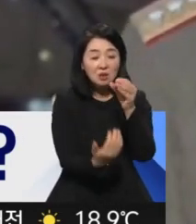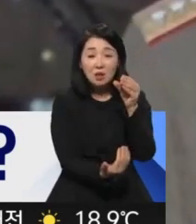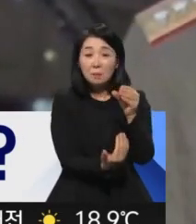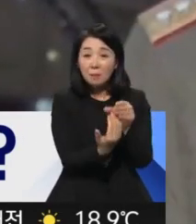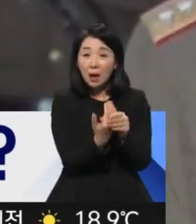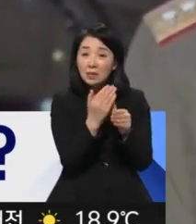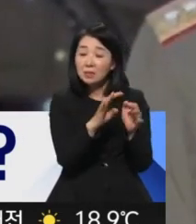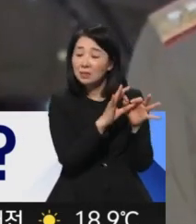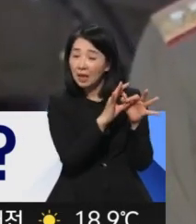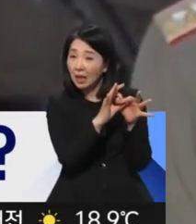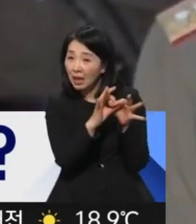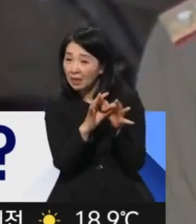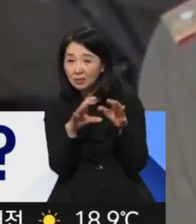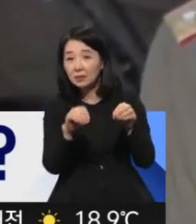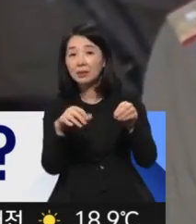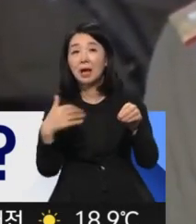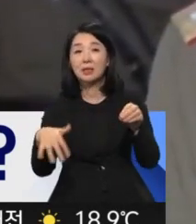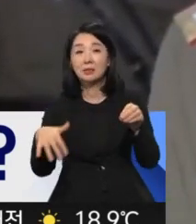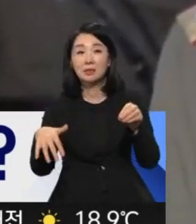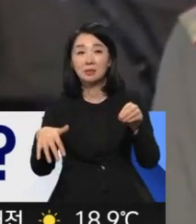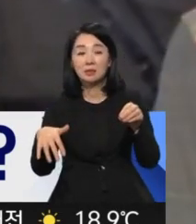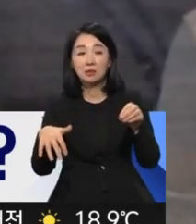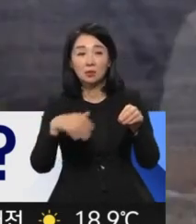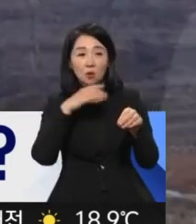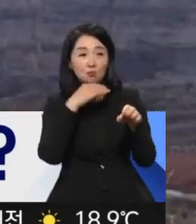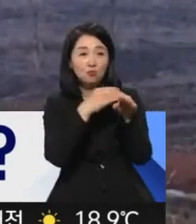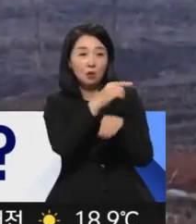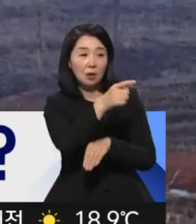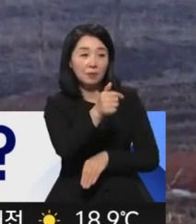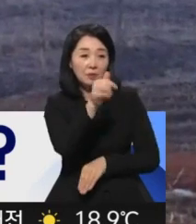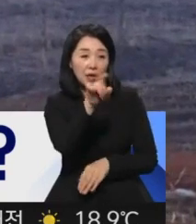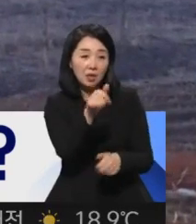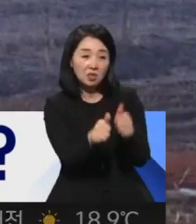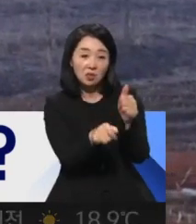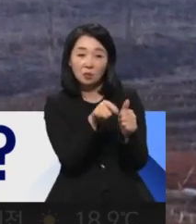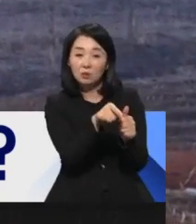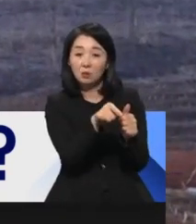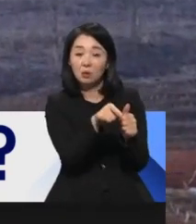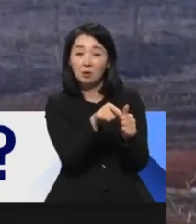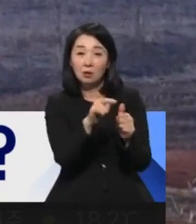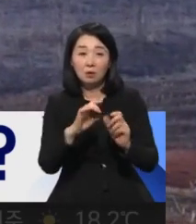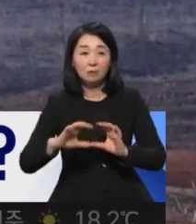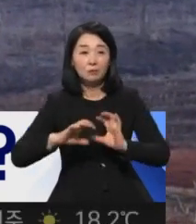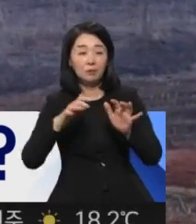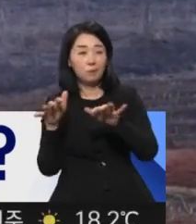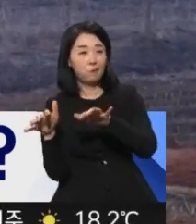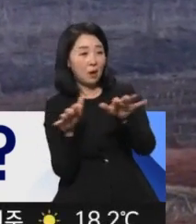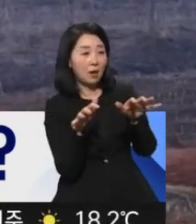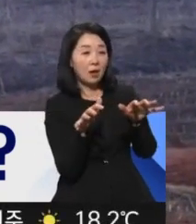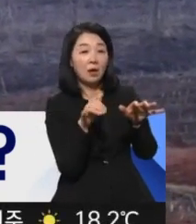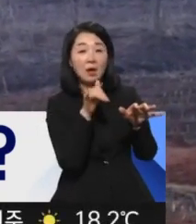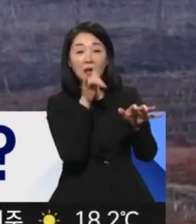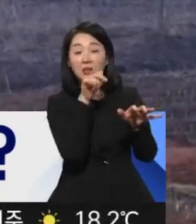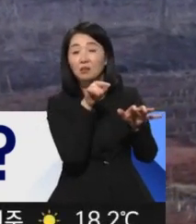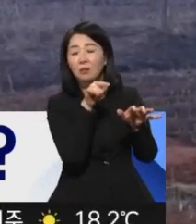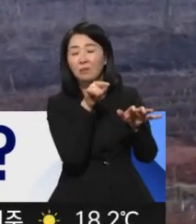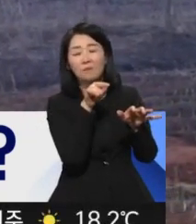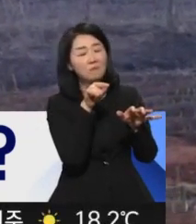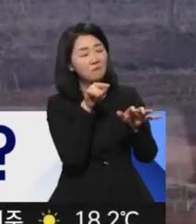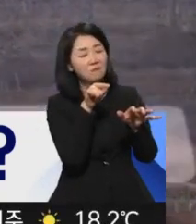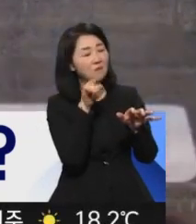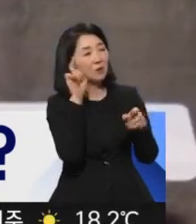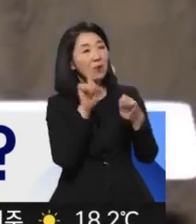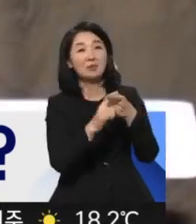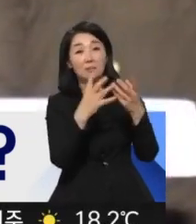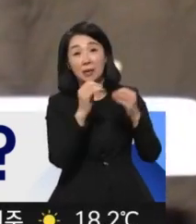지금 진행 중에 있고 또 북한의 전술 핵실험이 국제적인 관심을 촉발시키는 수준 자체가 그렇게 높지 않을 것이다. 뭐